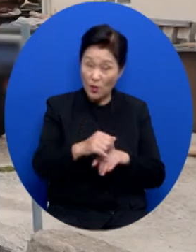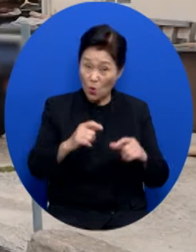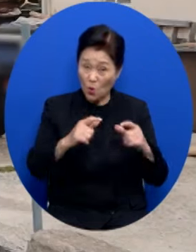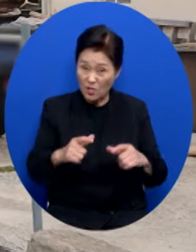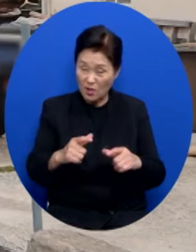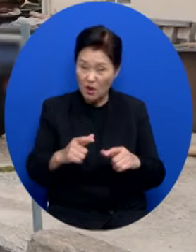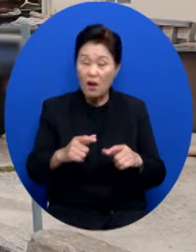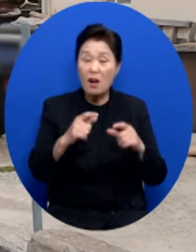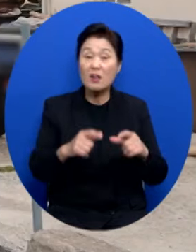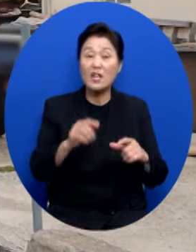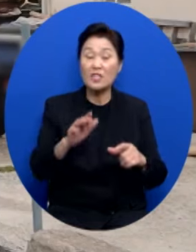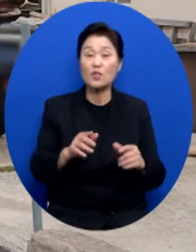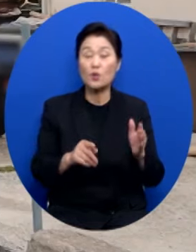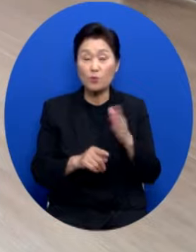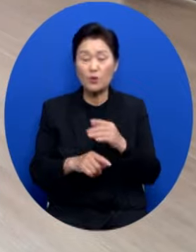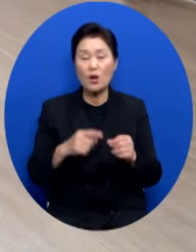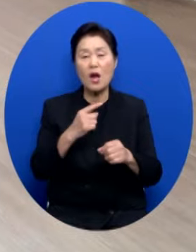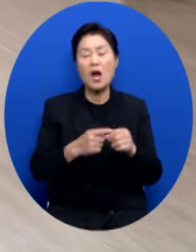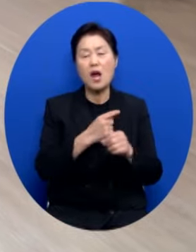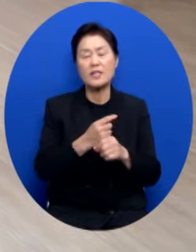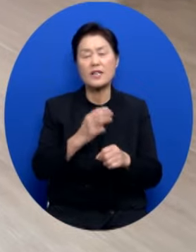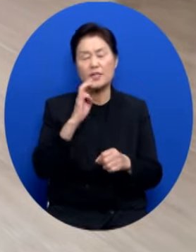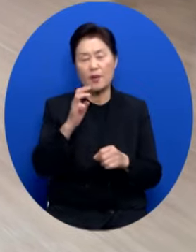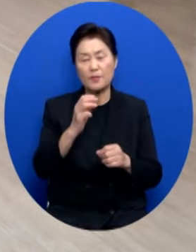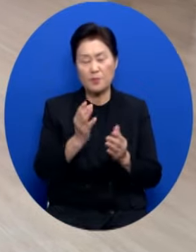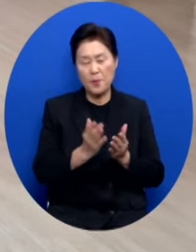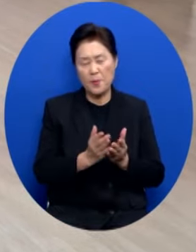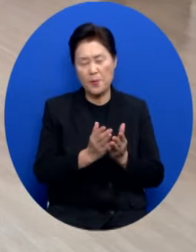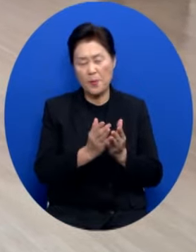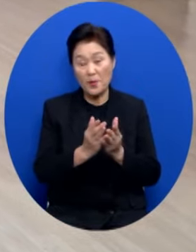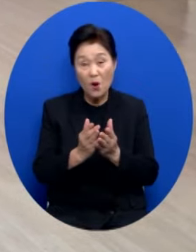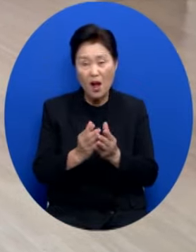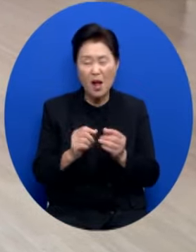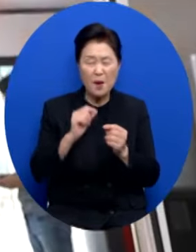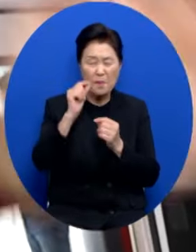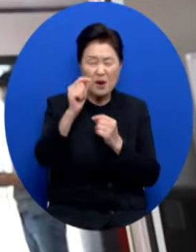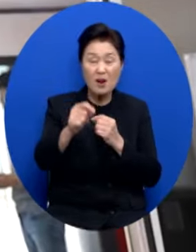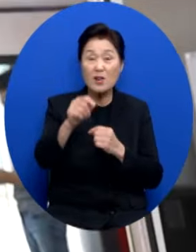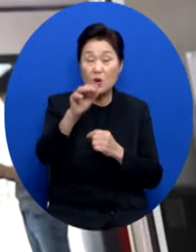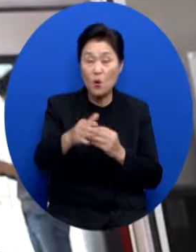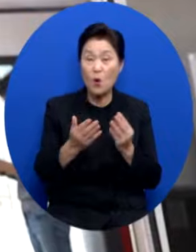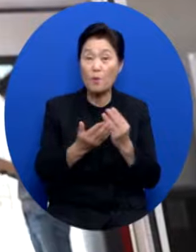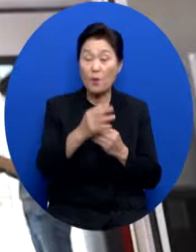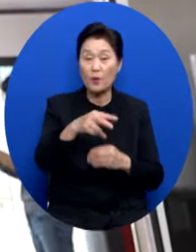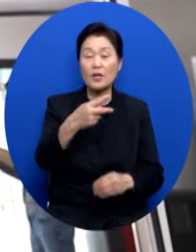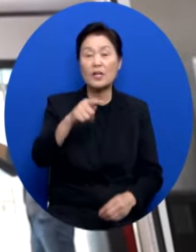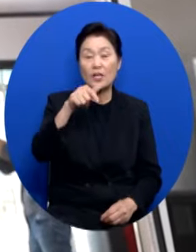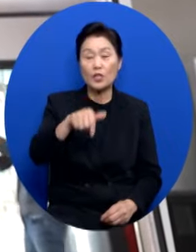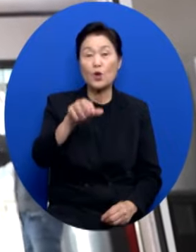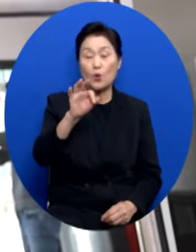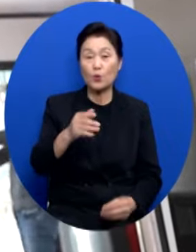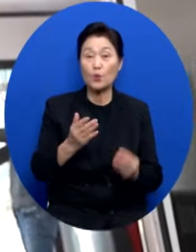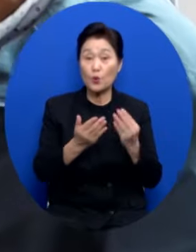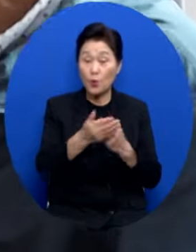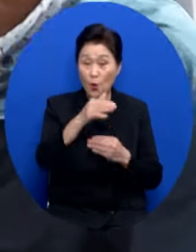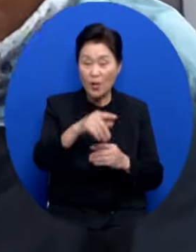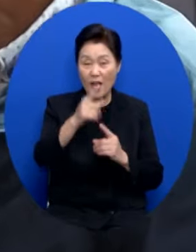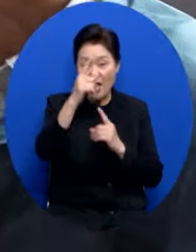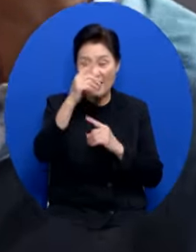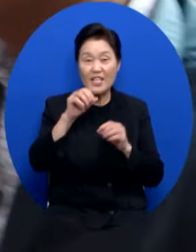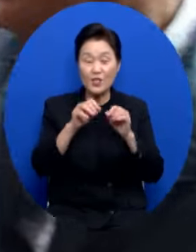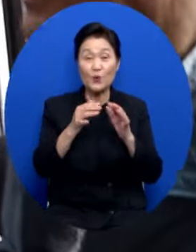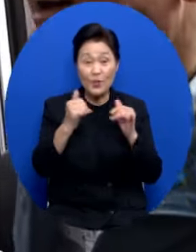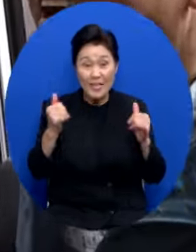1시간 반가량 배를 타야 갈 수 있는 완도 생일면의 더구도. 유일한 교회인 더구도교회 이신혜 전도사가 복지센터에